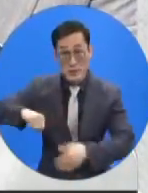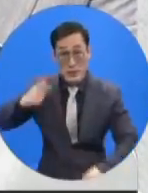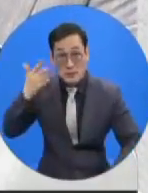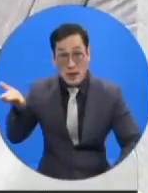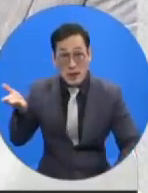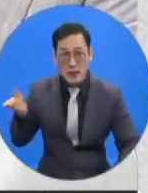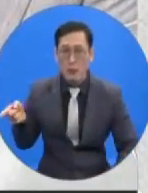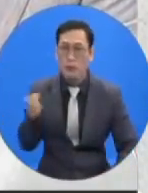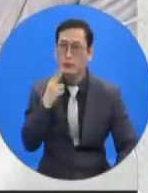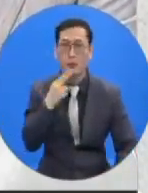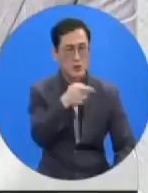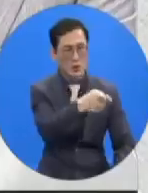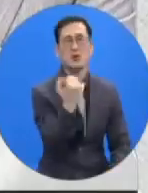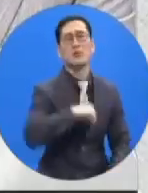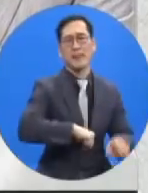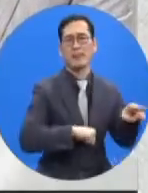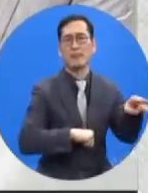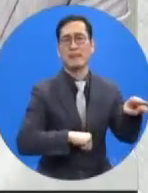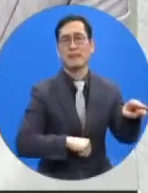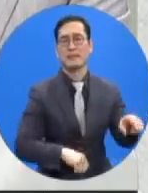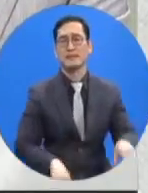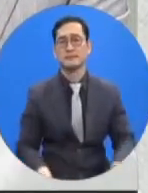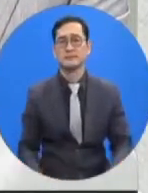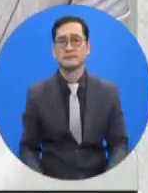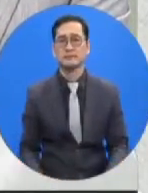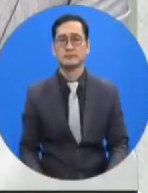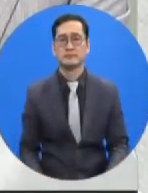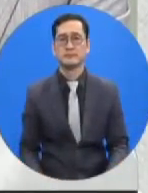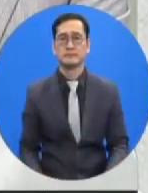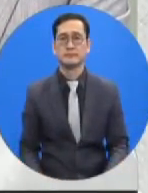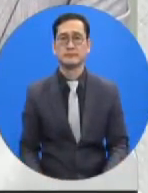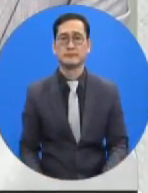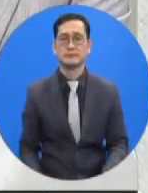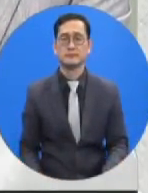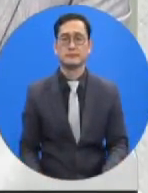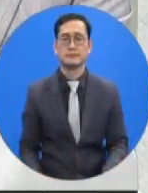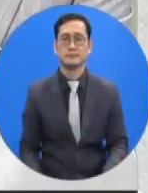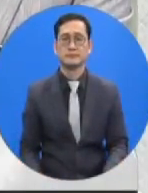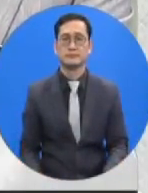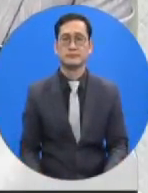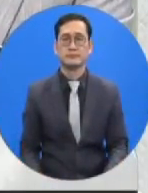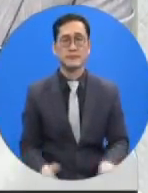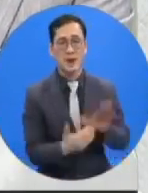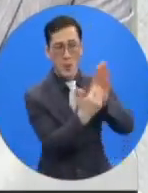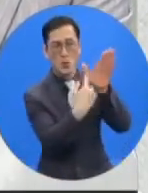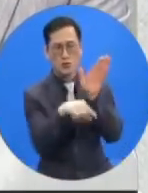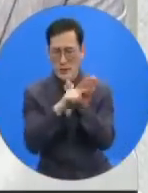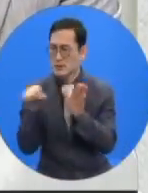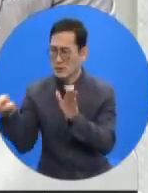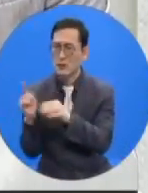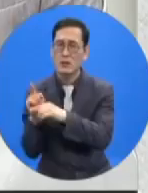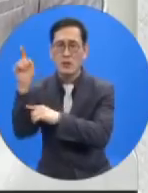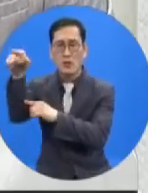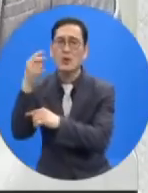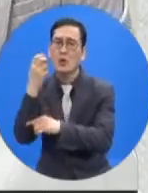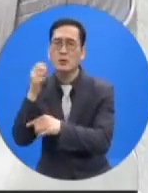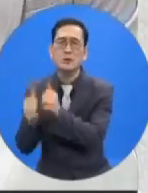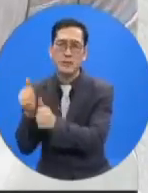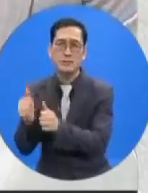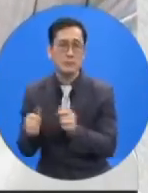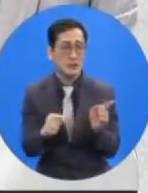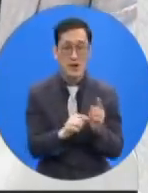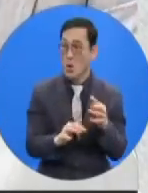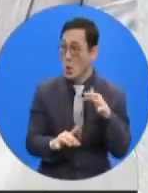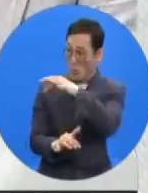안보리 제재를 위반한 거예요. 그리고 지금 도종환원 얘기 같은 경우에는 뭐냐면 저거는 북한 대변인이 하는 얘기 같아요. 제